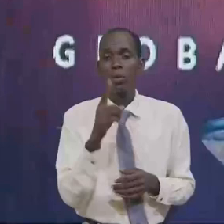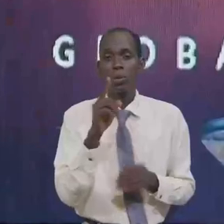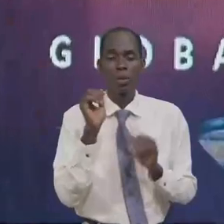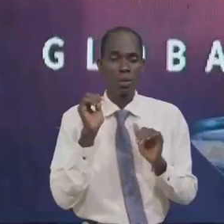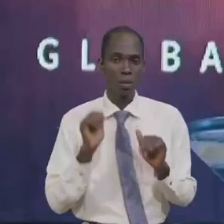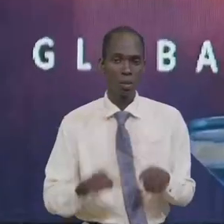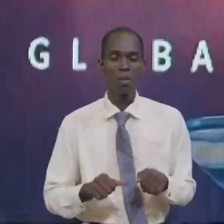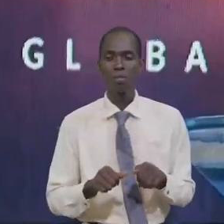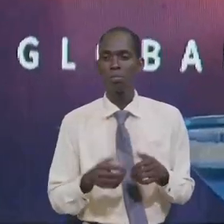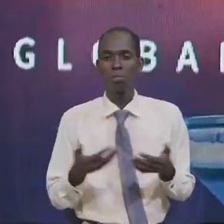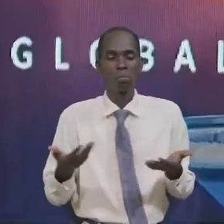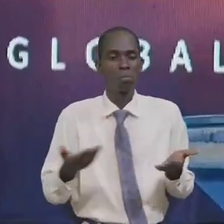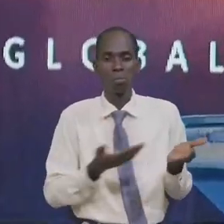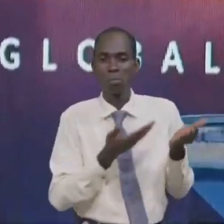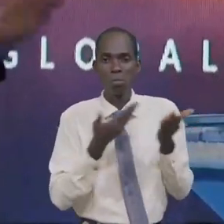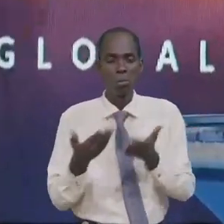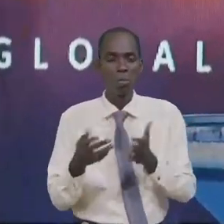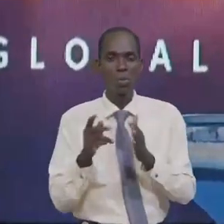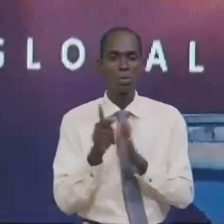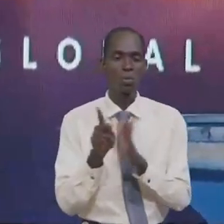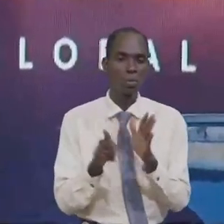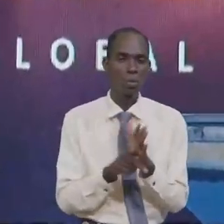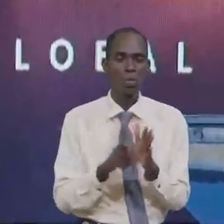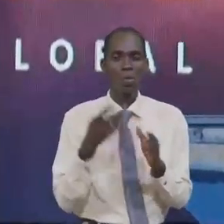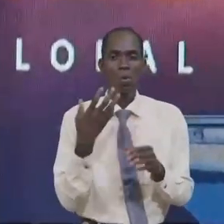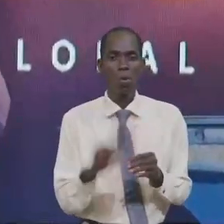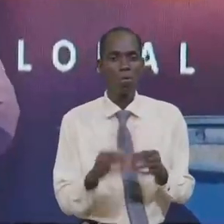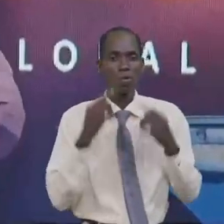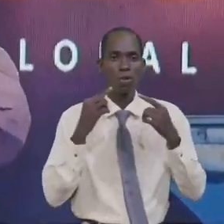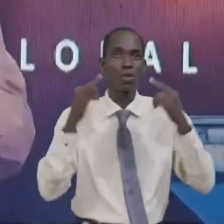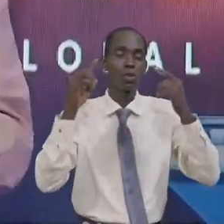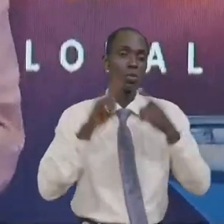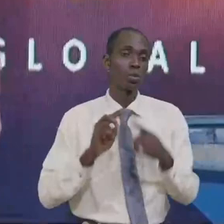passer reçu le nous donner les principes de succès